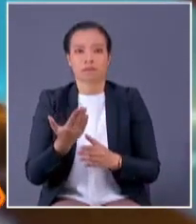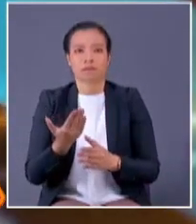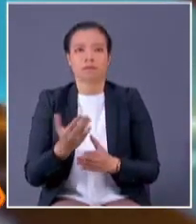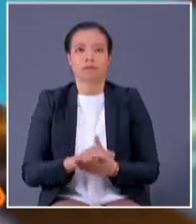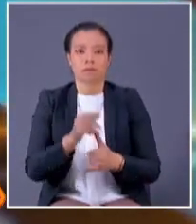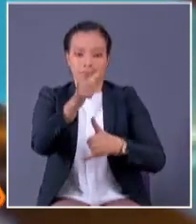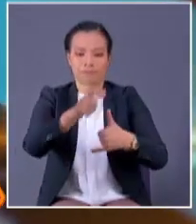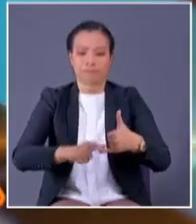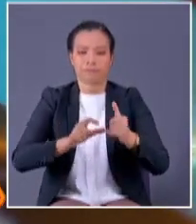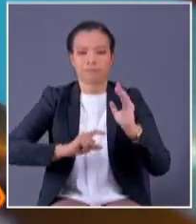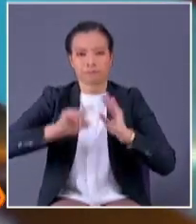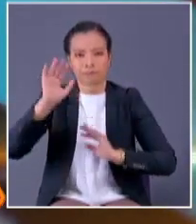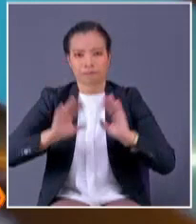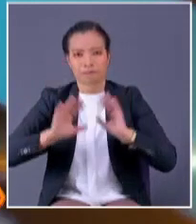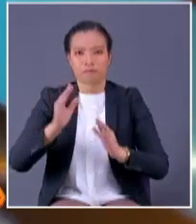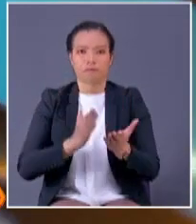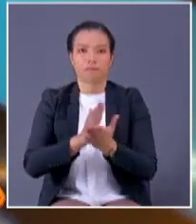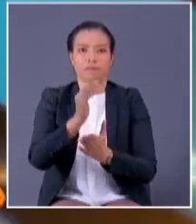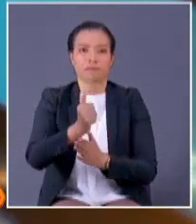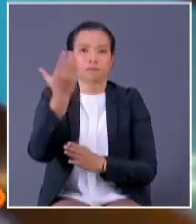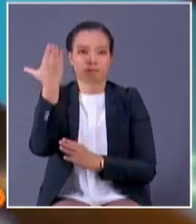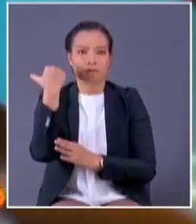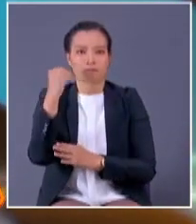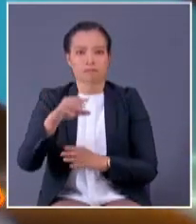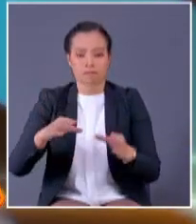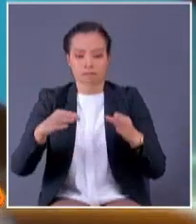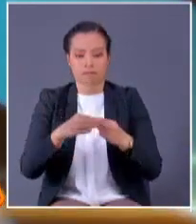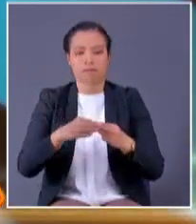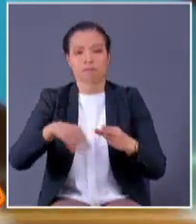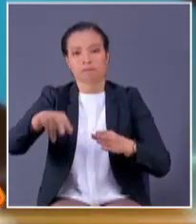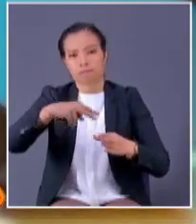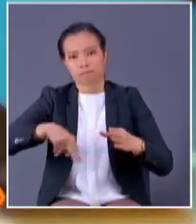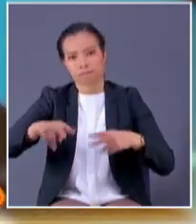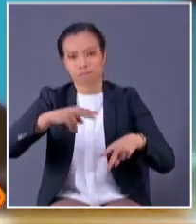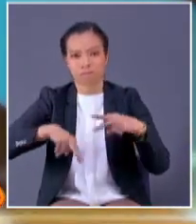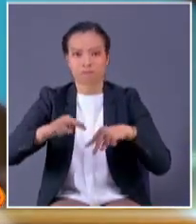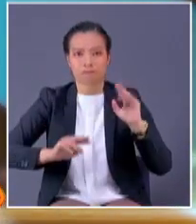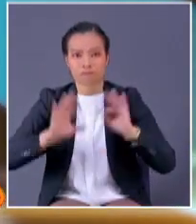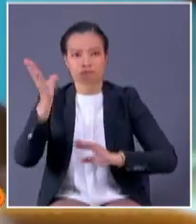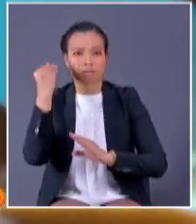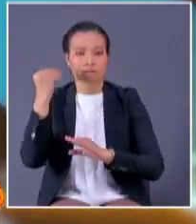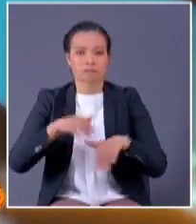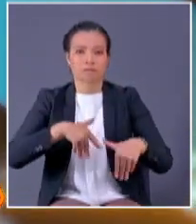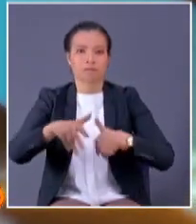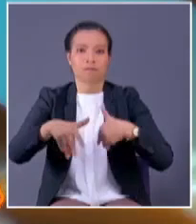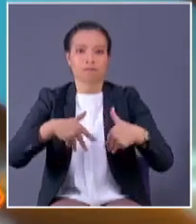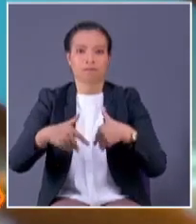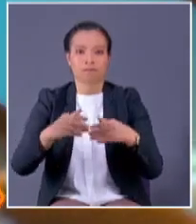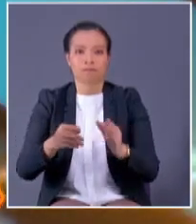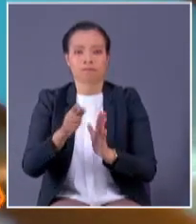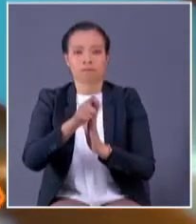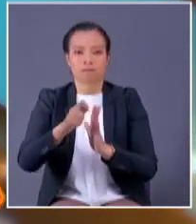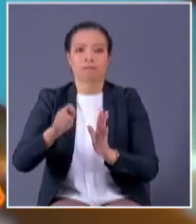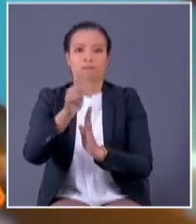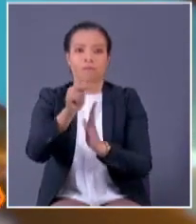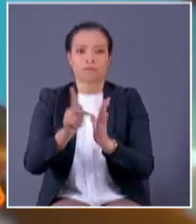ทำการทำประชาพิจารณ์ที่ผ่านมาก็ไม่ครอบคลุมทุกกลุ่มคนเพียงพอ มันไม่ชัดเจน และยังไม่ได้ฟังเสียงประชาชนมากเพียงพอรีบออกกฎหมายมากเกินไป